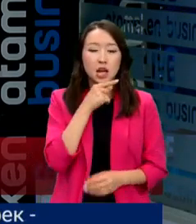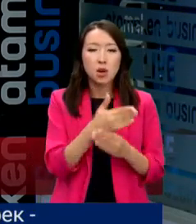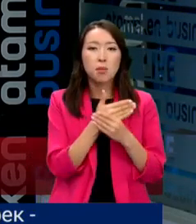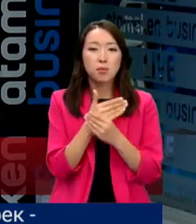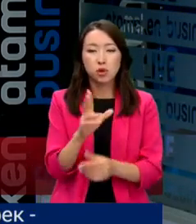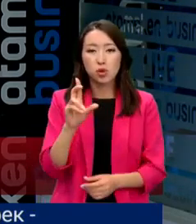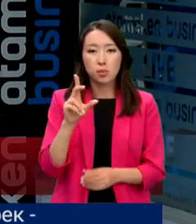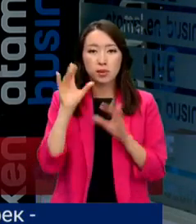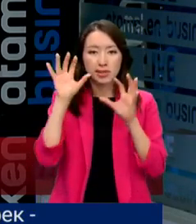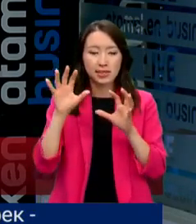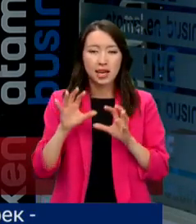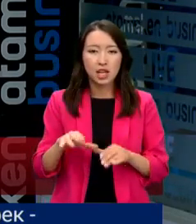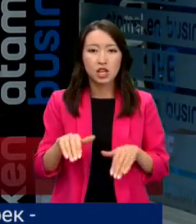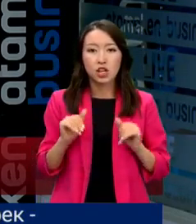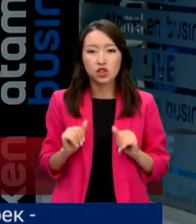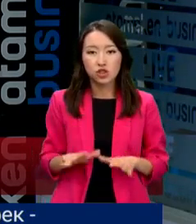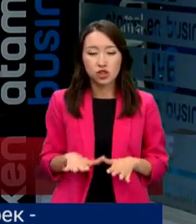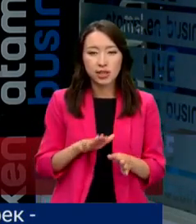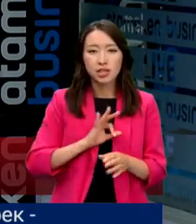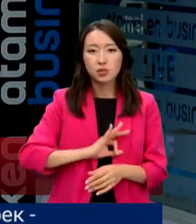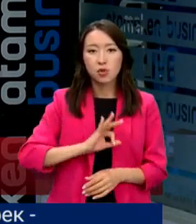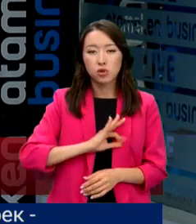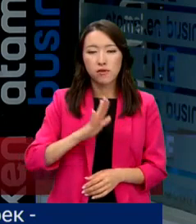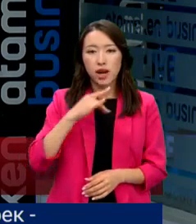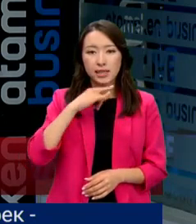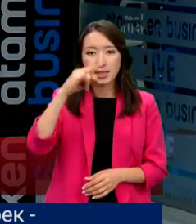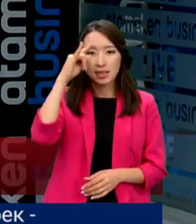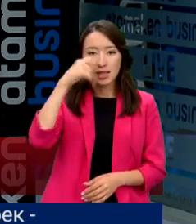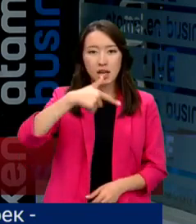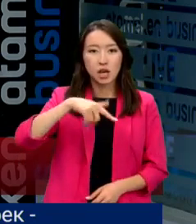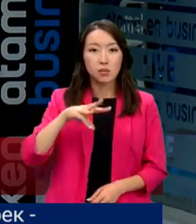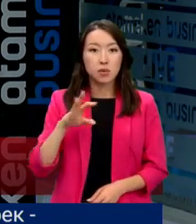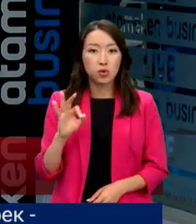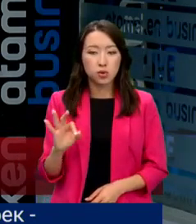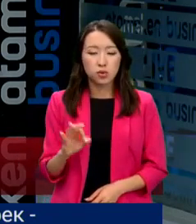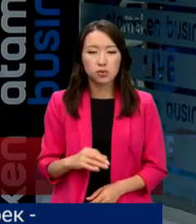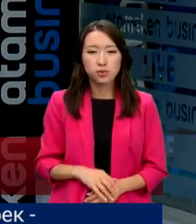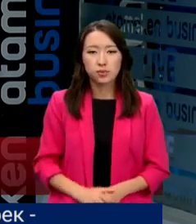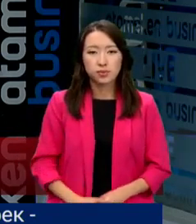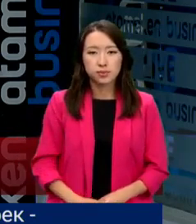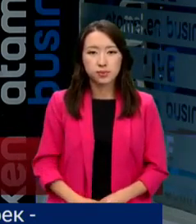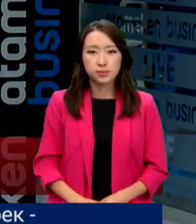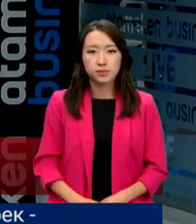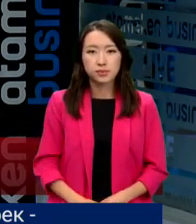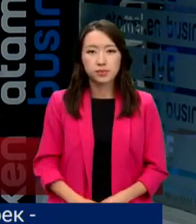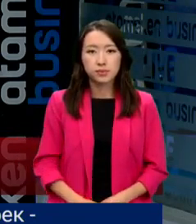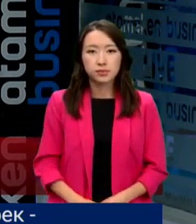помогло бы законодательное решение использования в Казахстане ГМО. Подробнее в материале Сауле